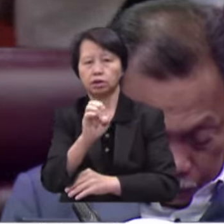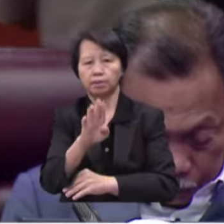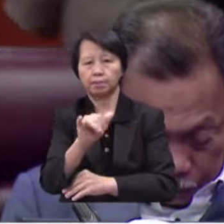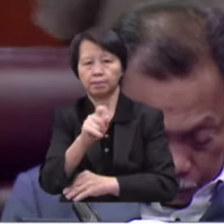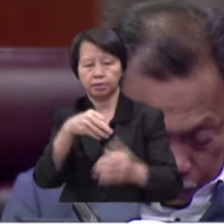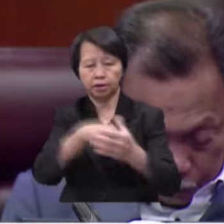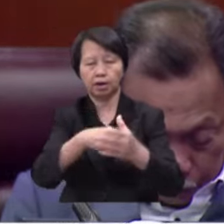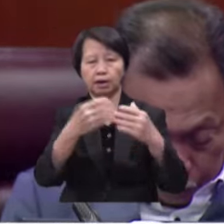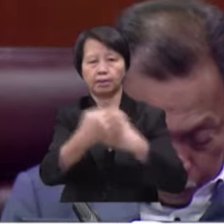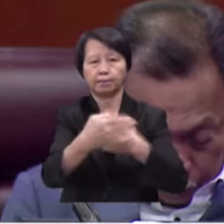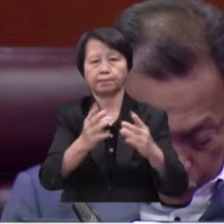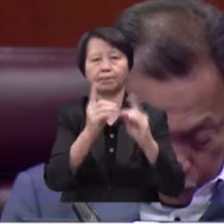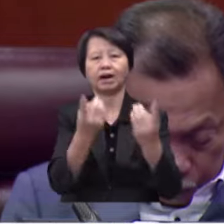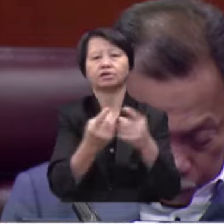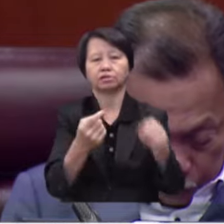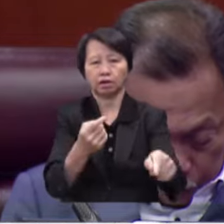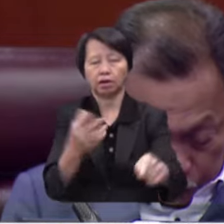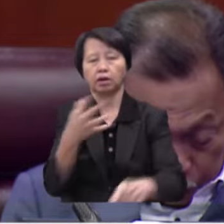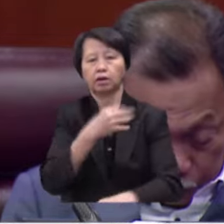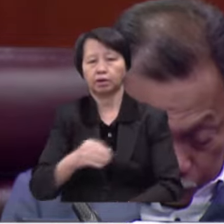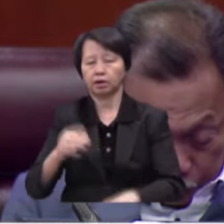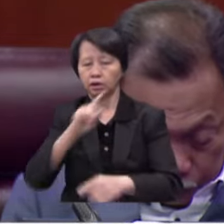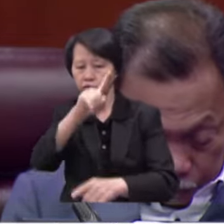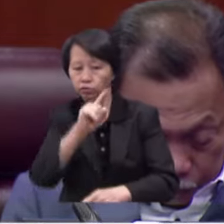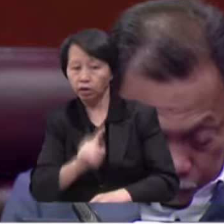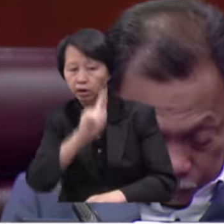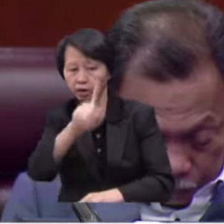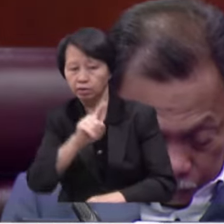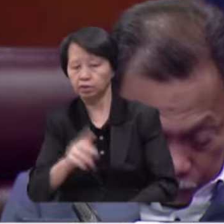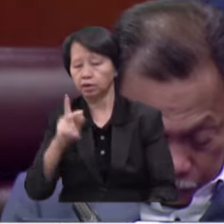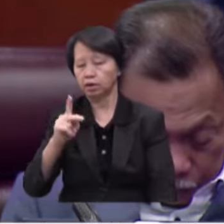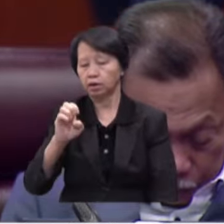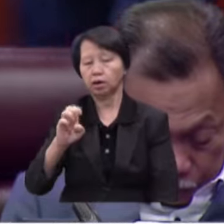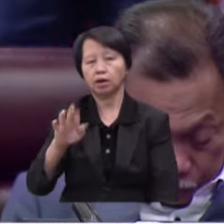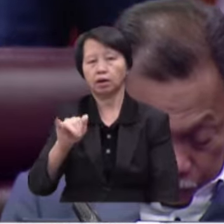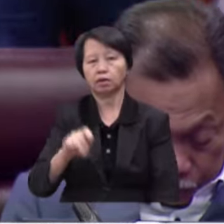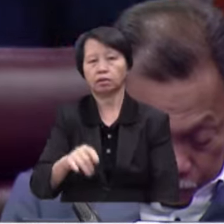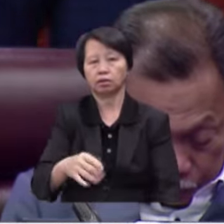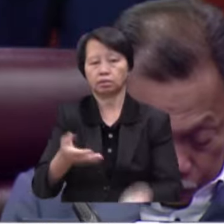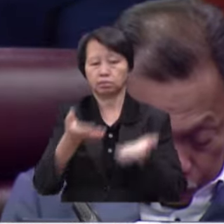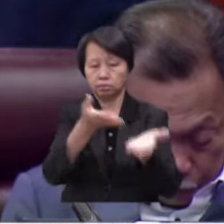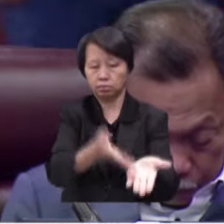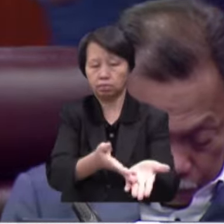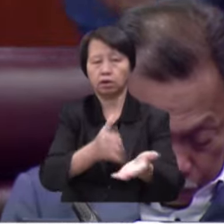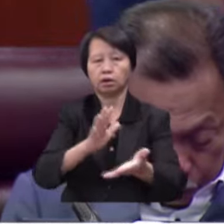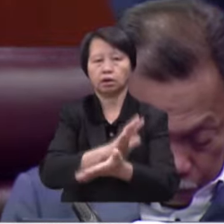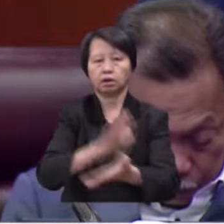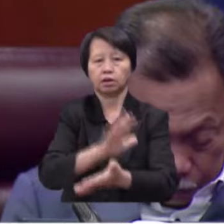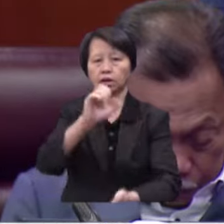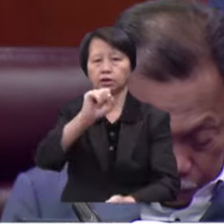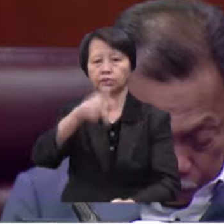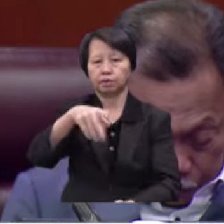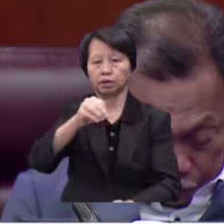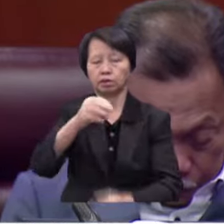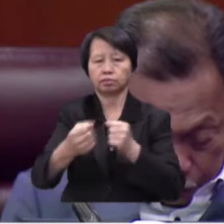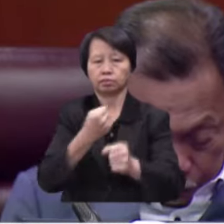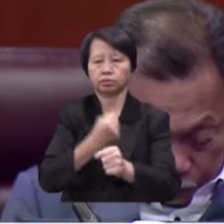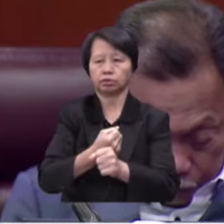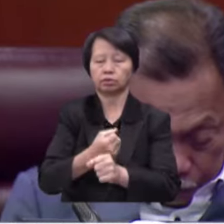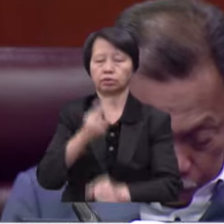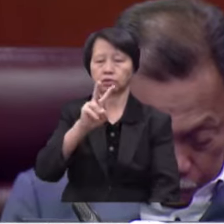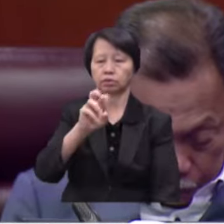bilik Dajjal di samping itu soalan Keyboard telah diperkenalkan dalam kertas pemeriksaan svm mulai tahun